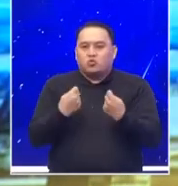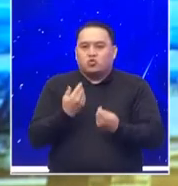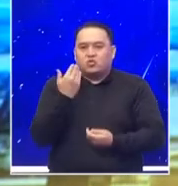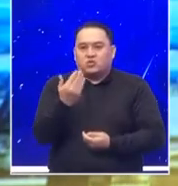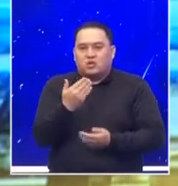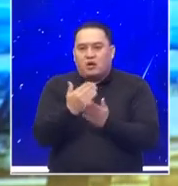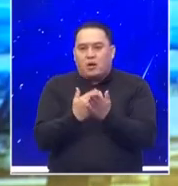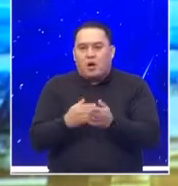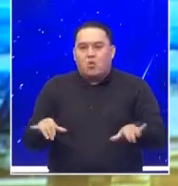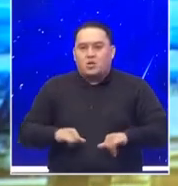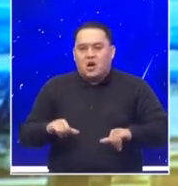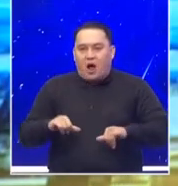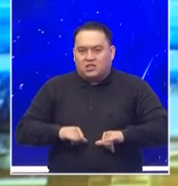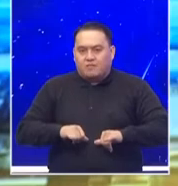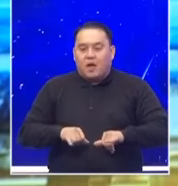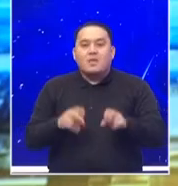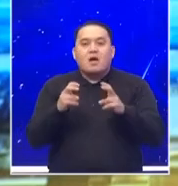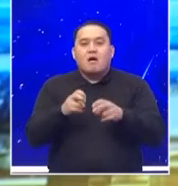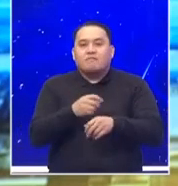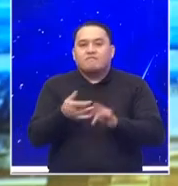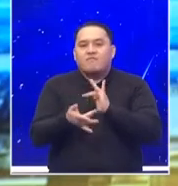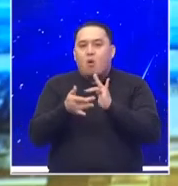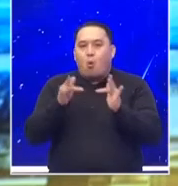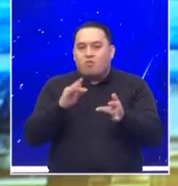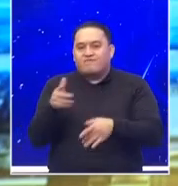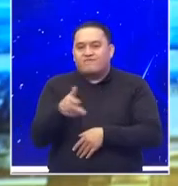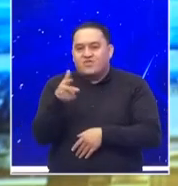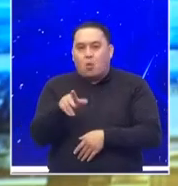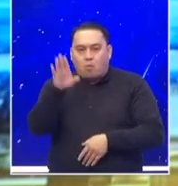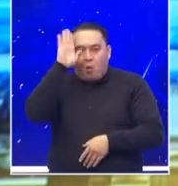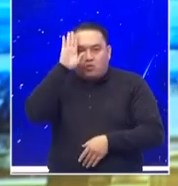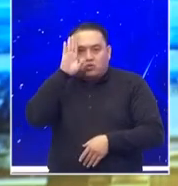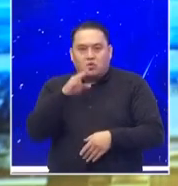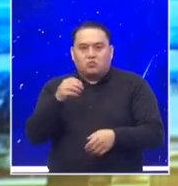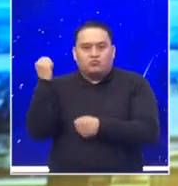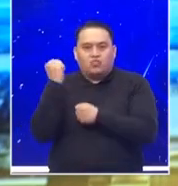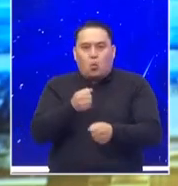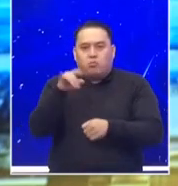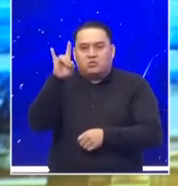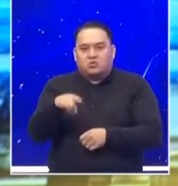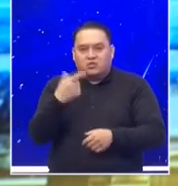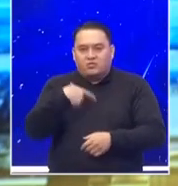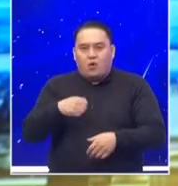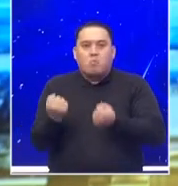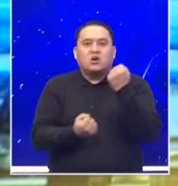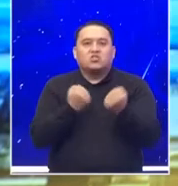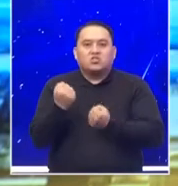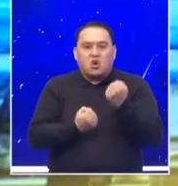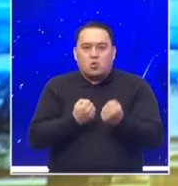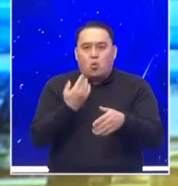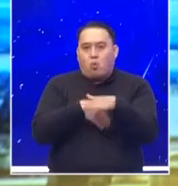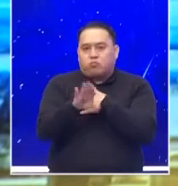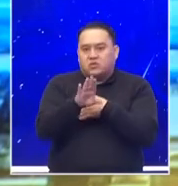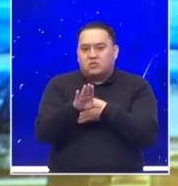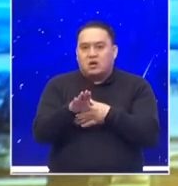за мелкое хулиганство на распространенном соцсетях видео молодой мужчина колотит дубинкой лобовое стекло иномарки и убегая